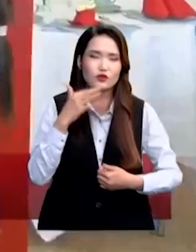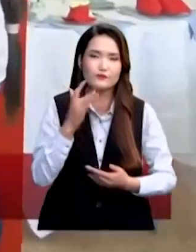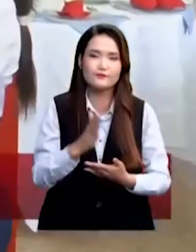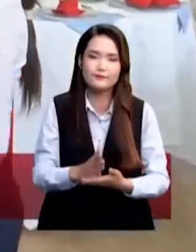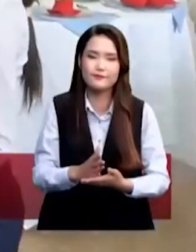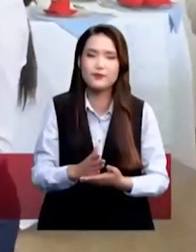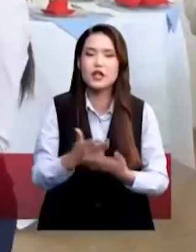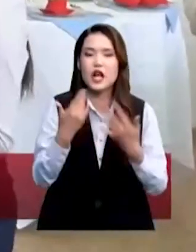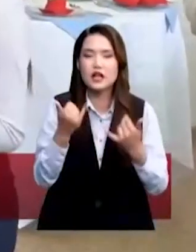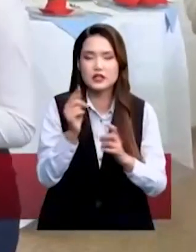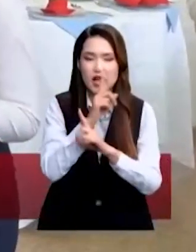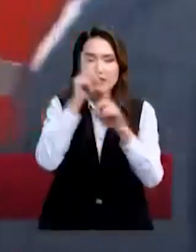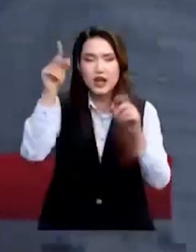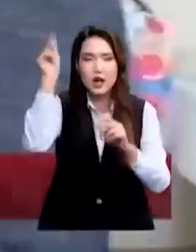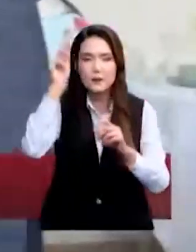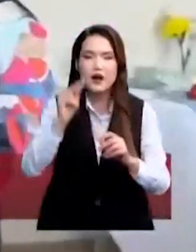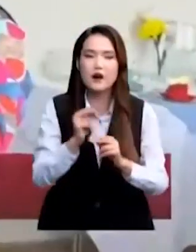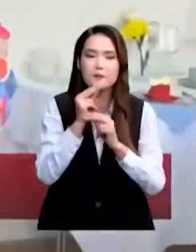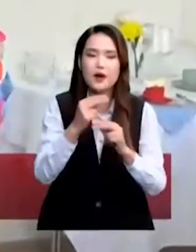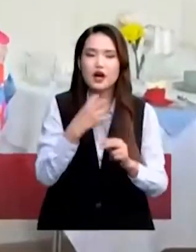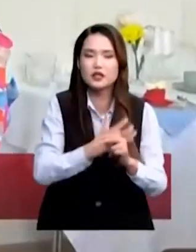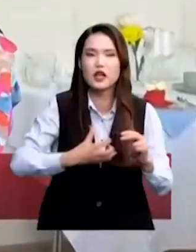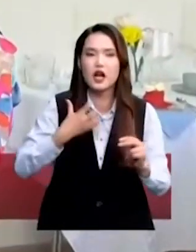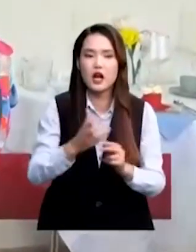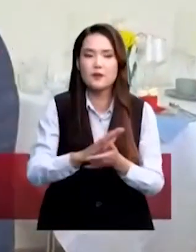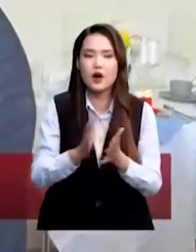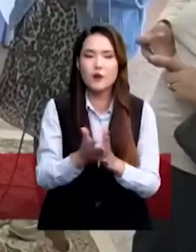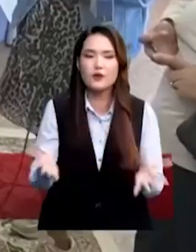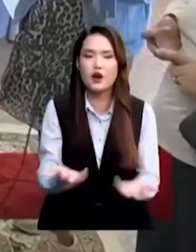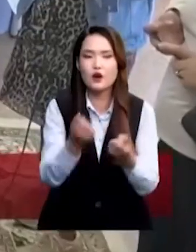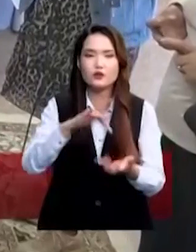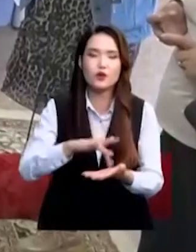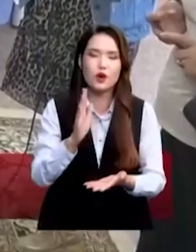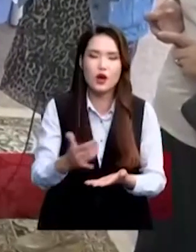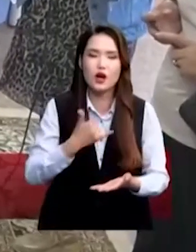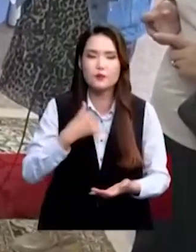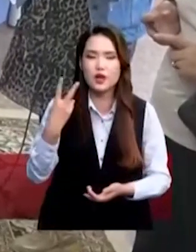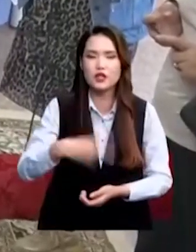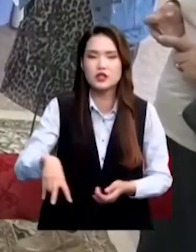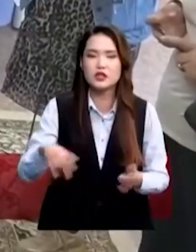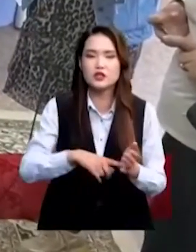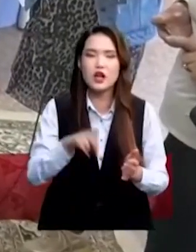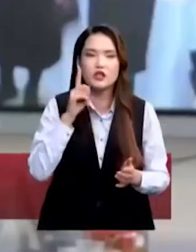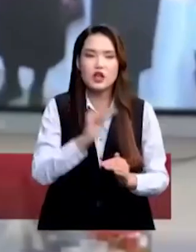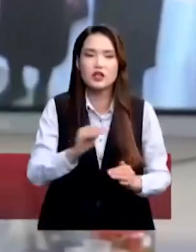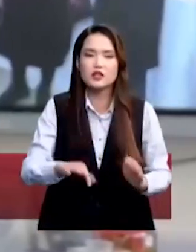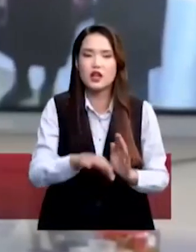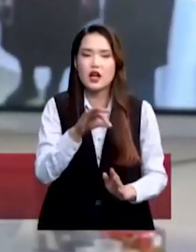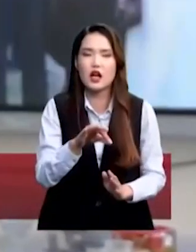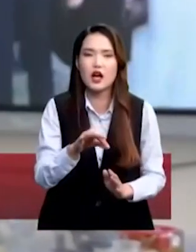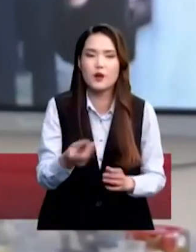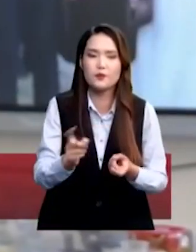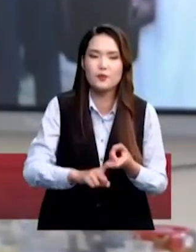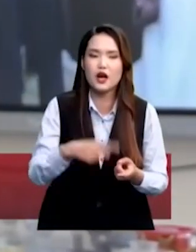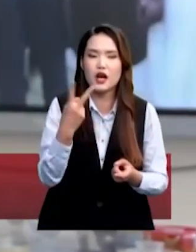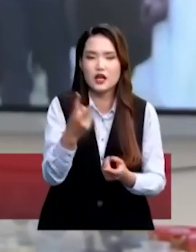ойлаймыз. Сондай-ақ ерекше білім беру қажеттілігі бар балаларды қолдау орталығында биыл 27 жасөспірім таңдаулы бойынша